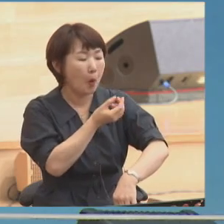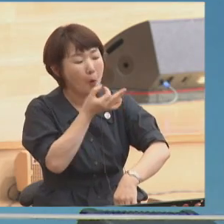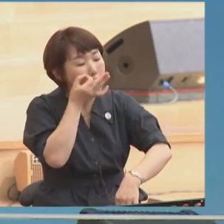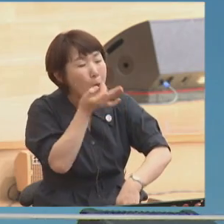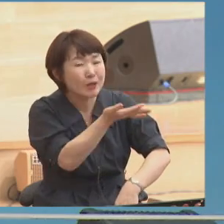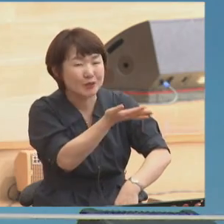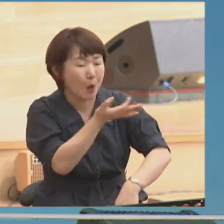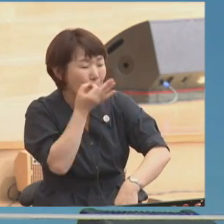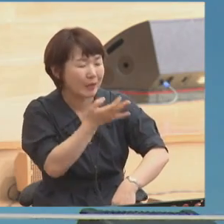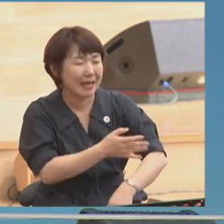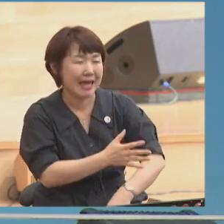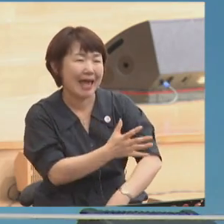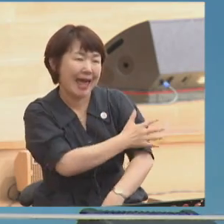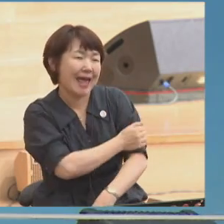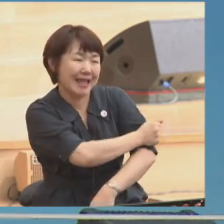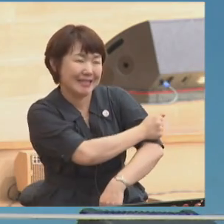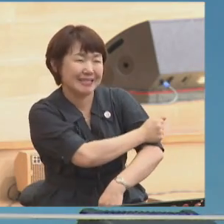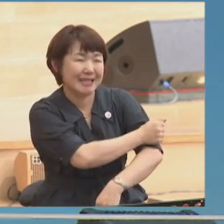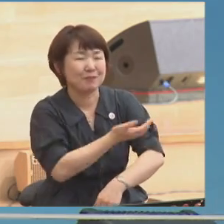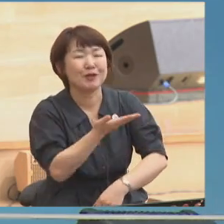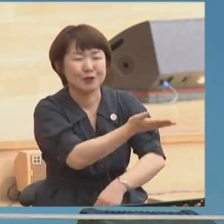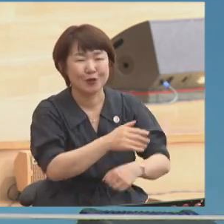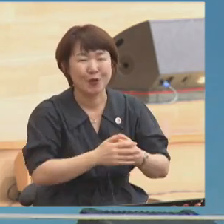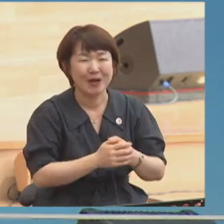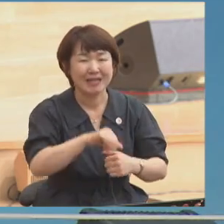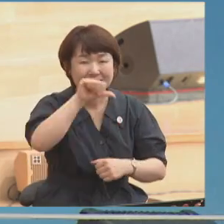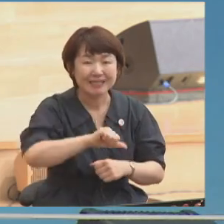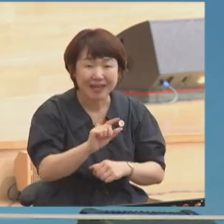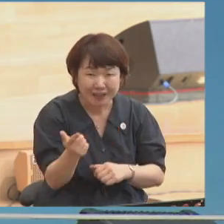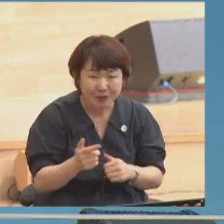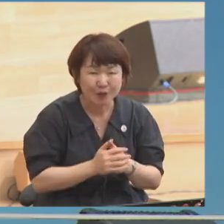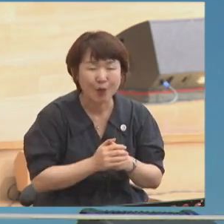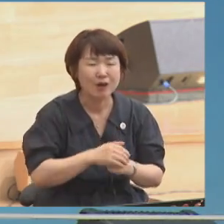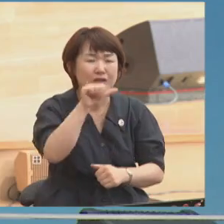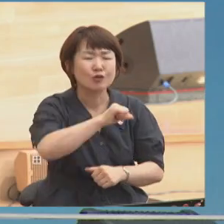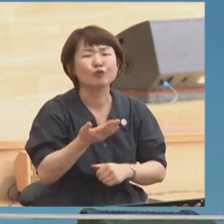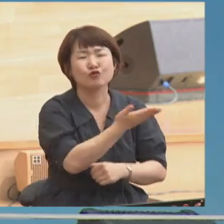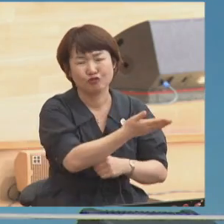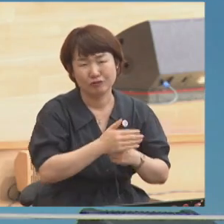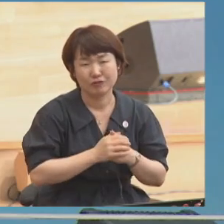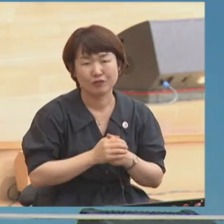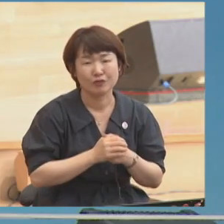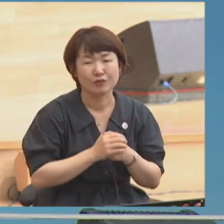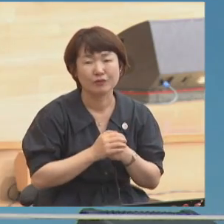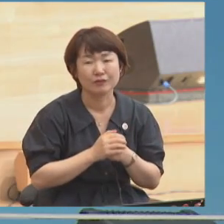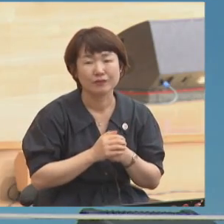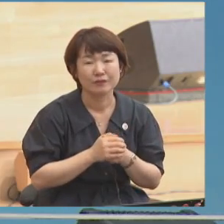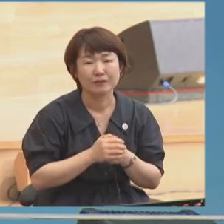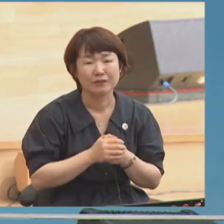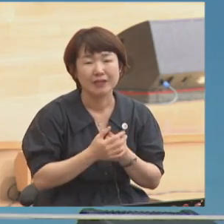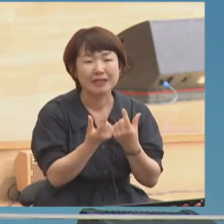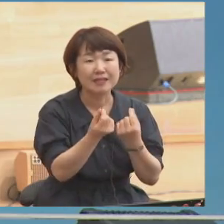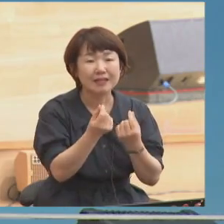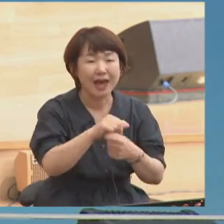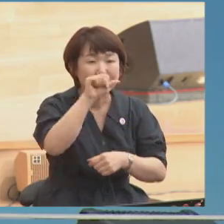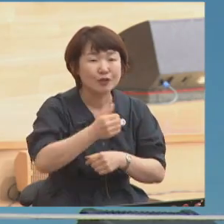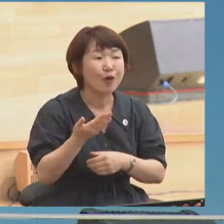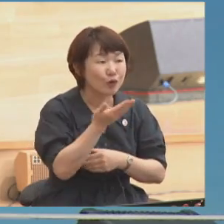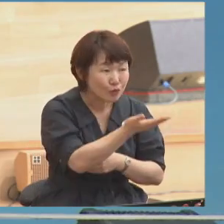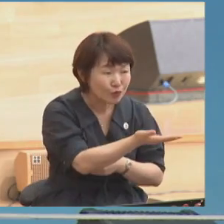보여줘요. 잡혀줘요. 진 것이 아니라 저준 거죠. 그렇게